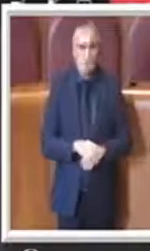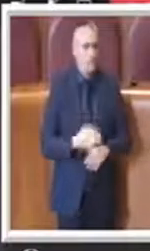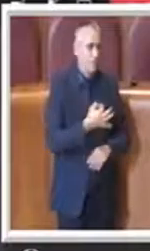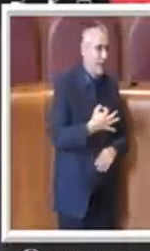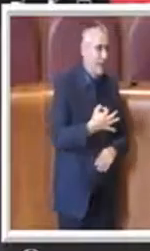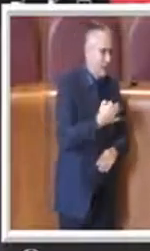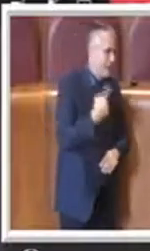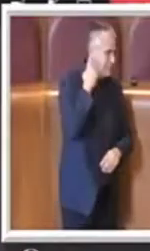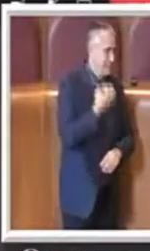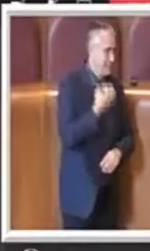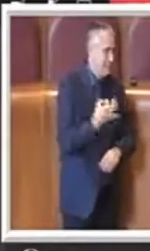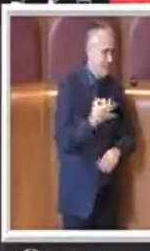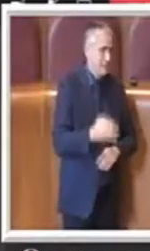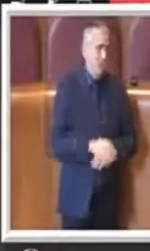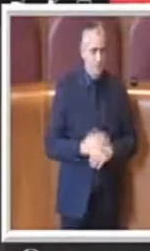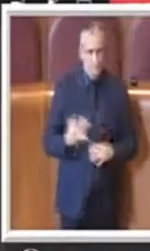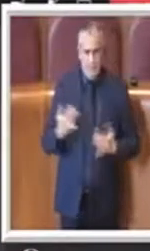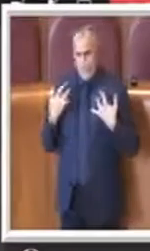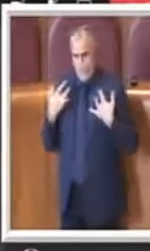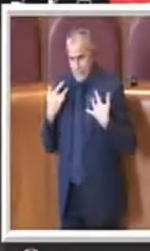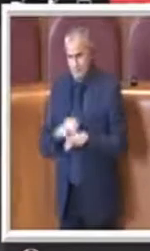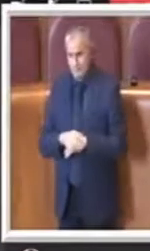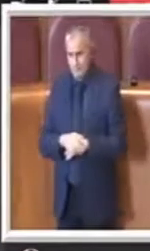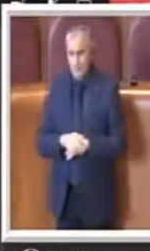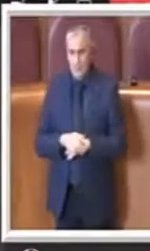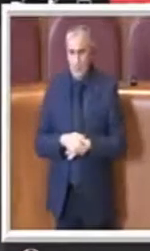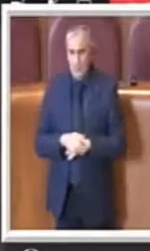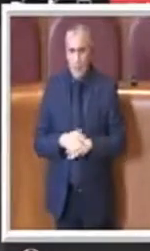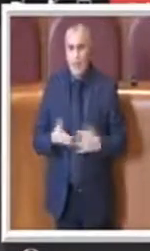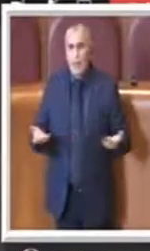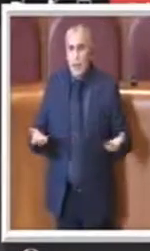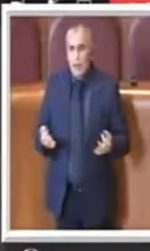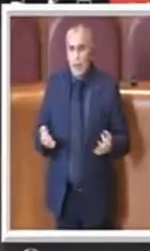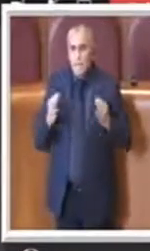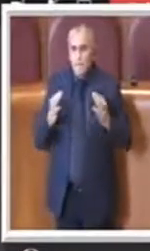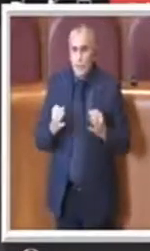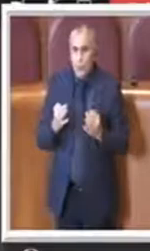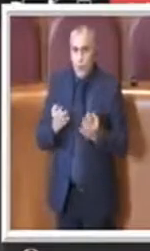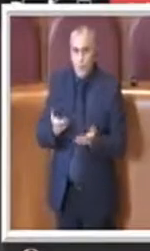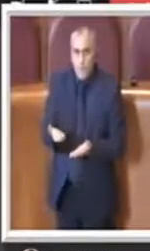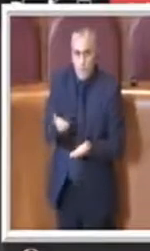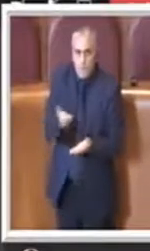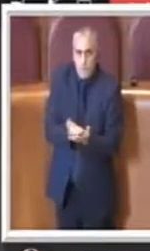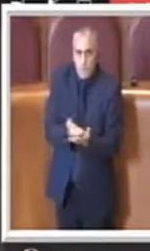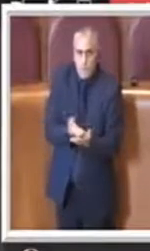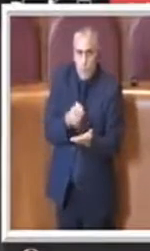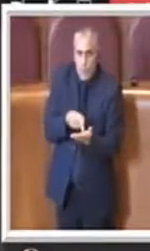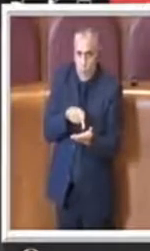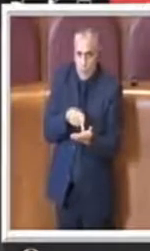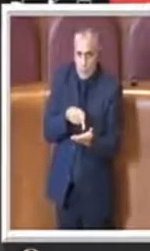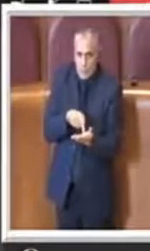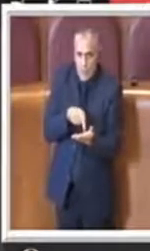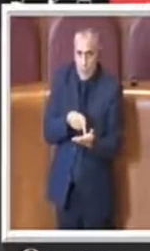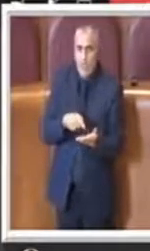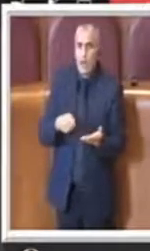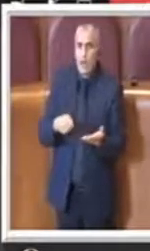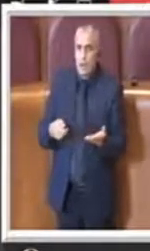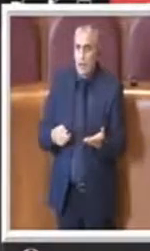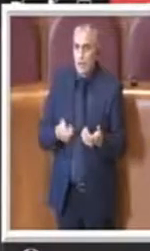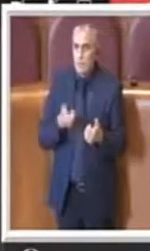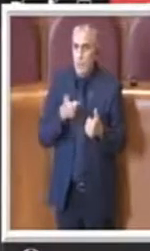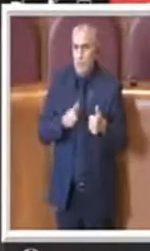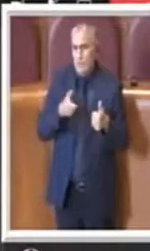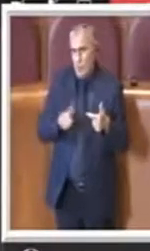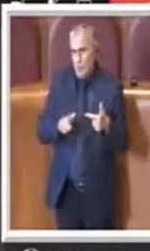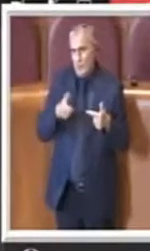grazie e stavo dicendo propongono una giusta di diversi motivi li abbiamo elencati